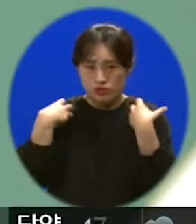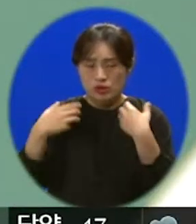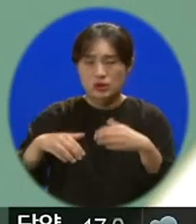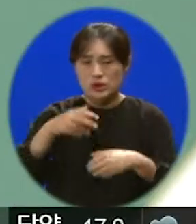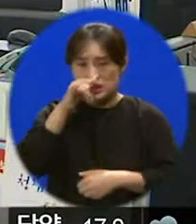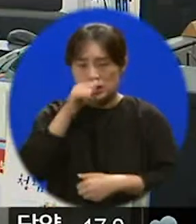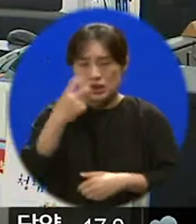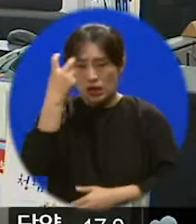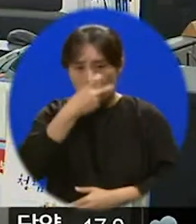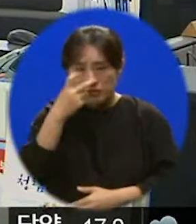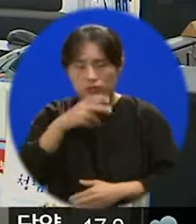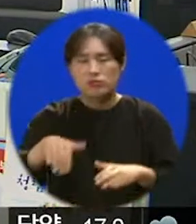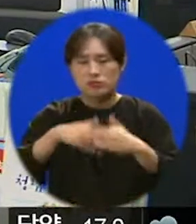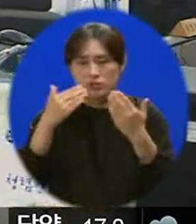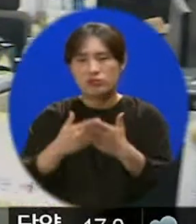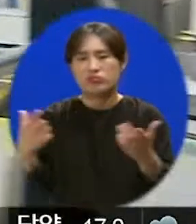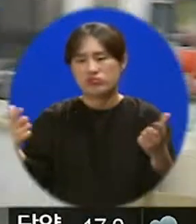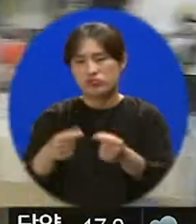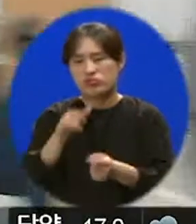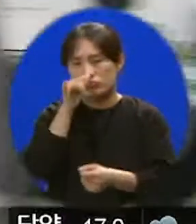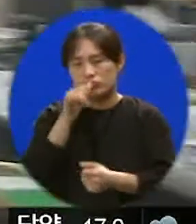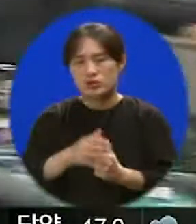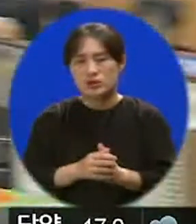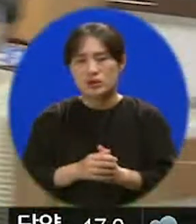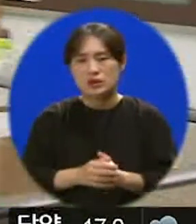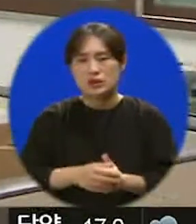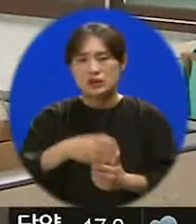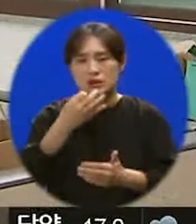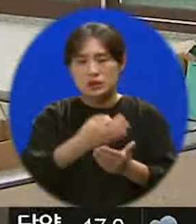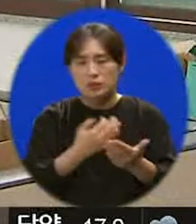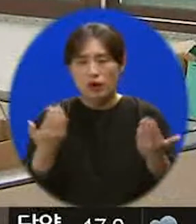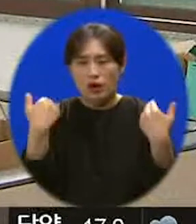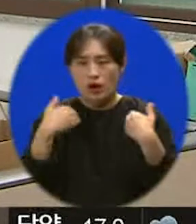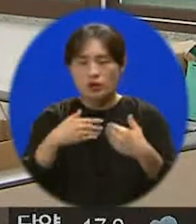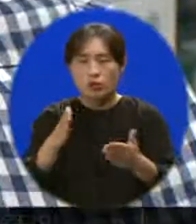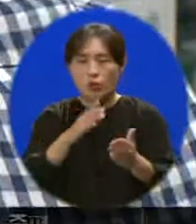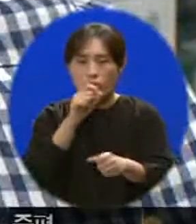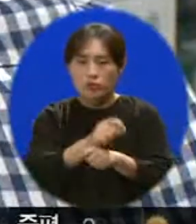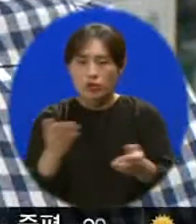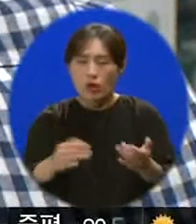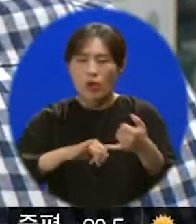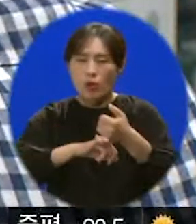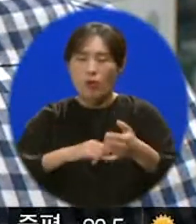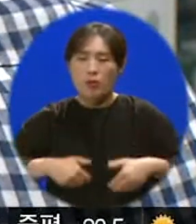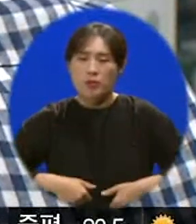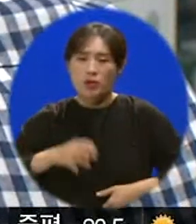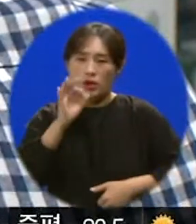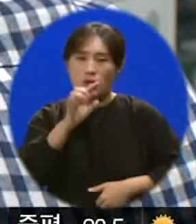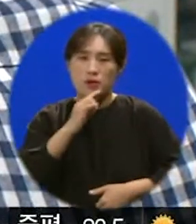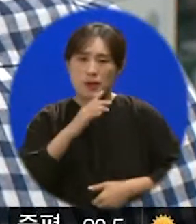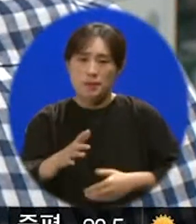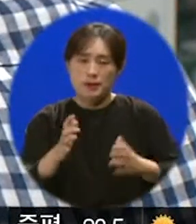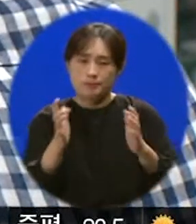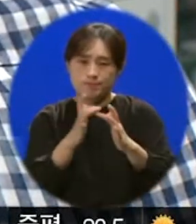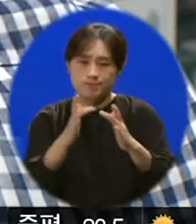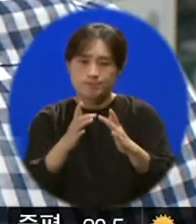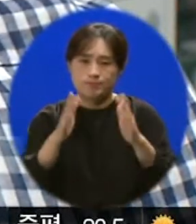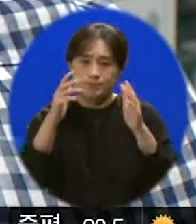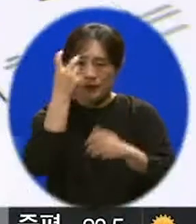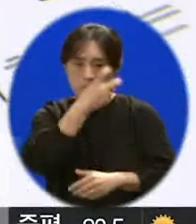진행하던 감사도 축소 됐습니다 급여 학사 복무 등 꼭 필요한 10개 분야만 사이버 감사로